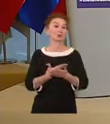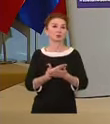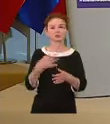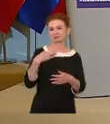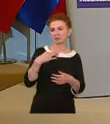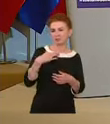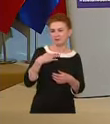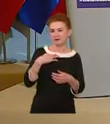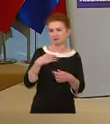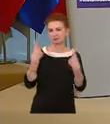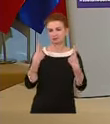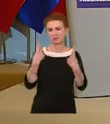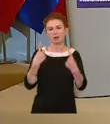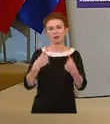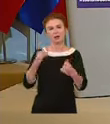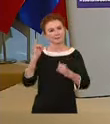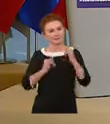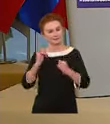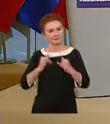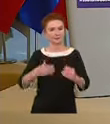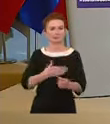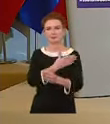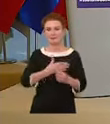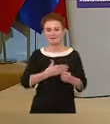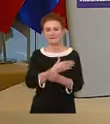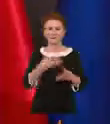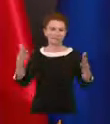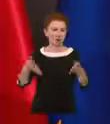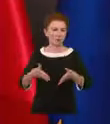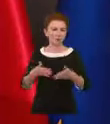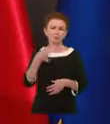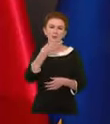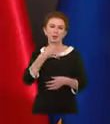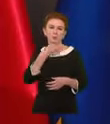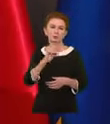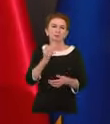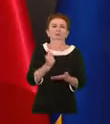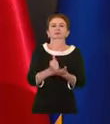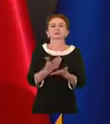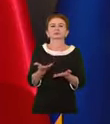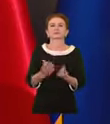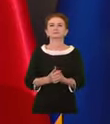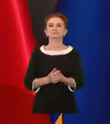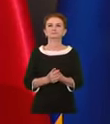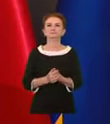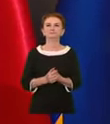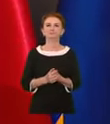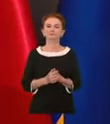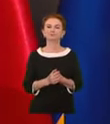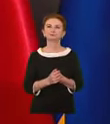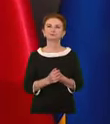pogrzeby, komunie. Jak tu będą wyglądały nowe zasady? Szanowni Państwo, jak